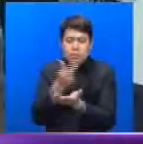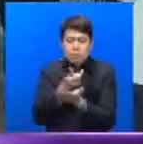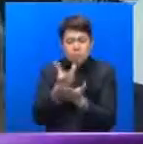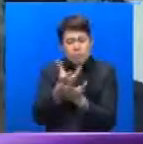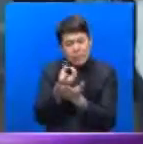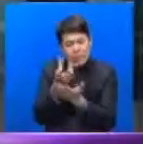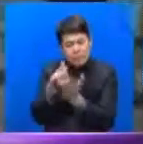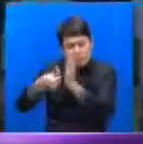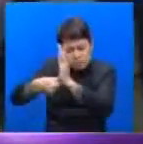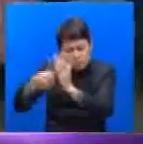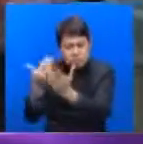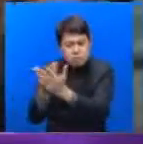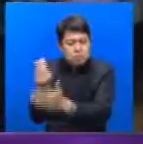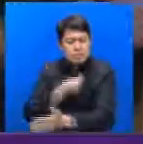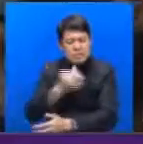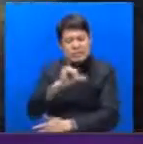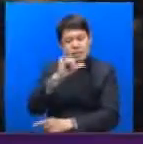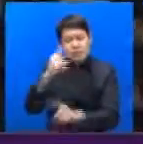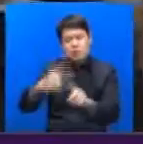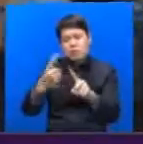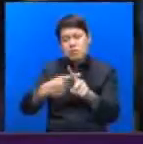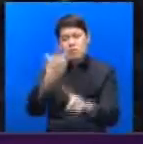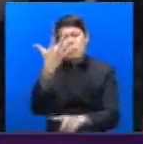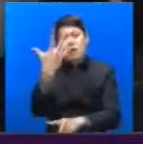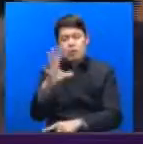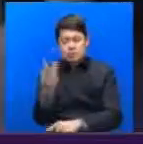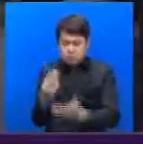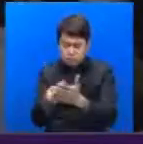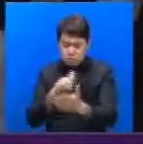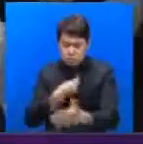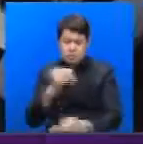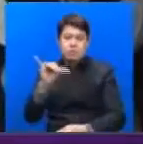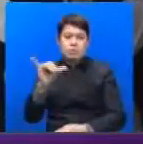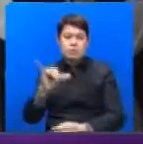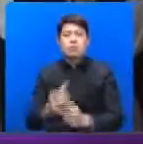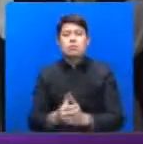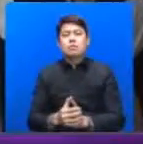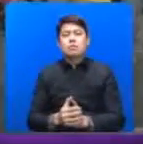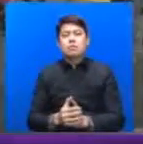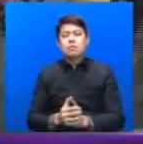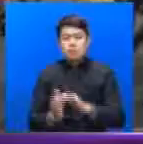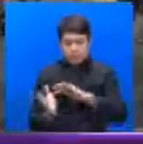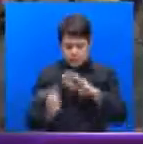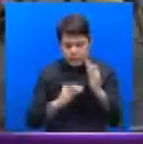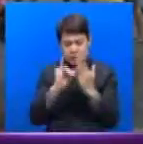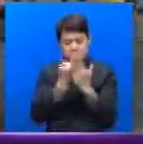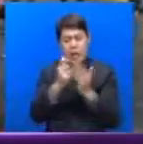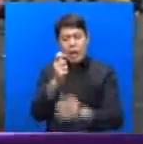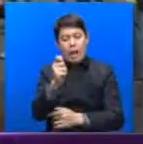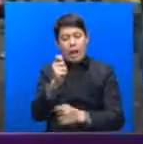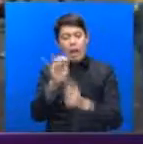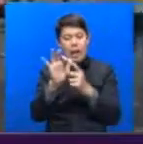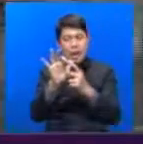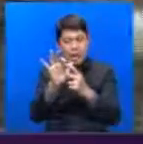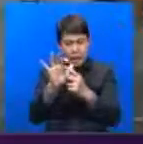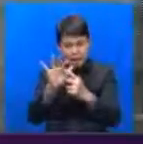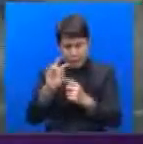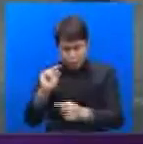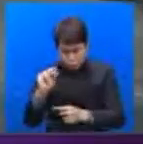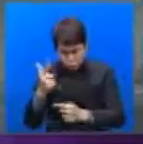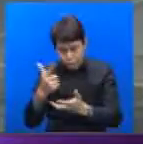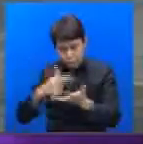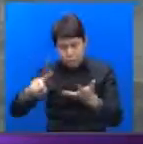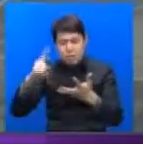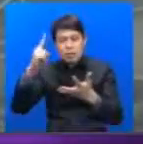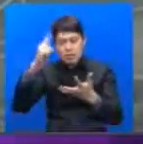เข้าโครงการแต่ยังไม่ได้รับเงินมานานกว่า 5เดือนส่วนที่จังหวัดอ่างทองชาวนาในจังหวัดอ่างทองร่วมกับ